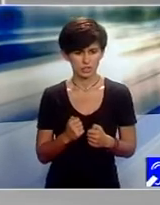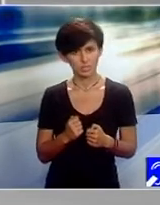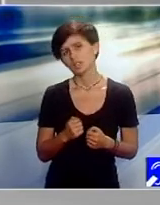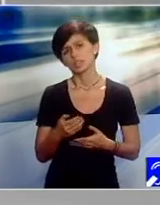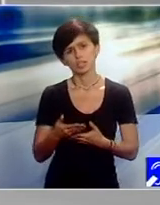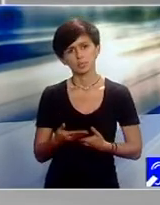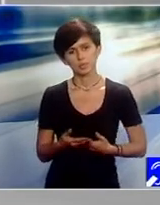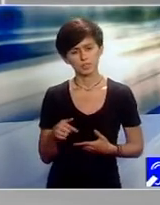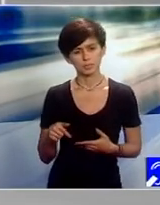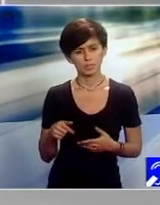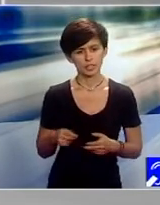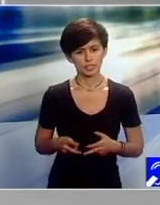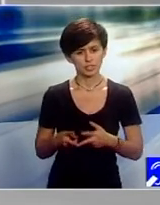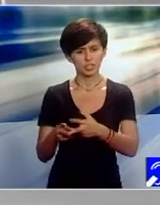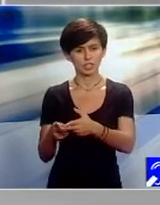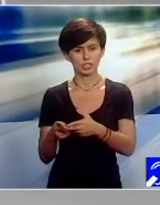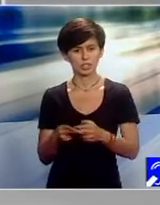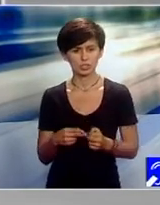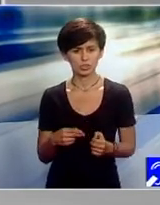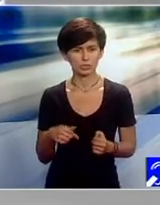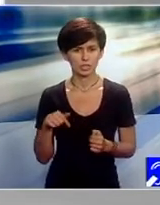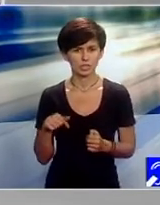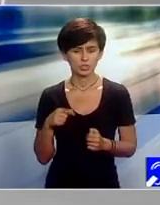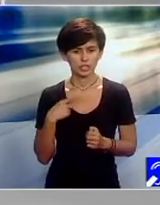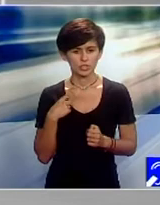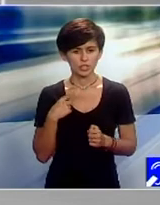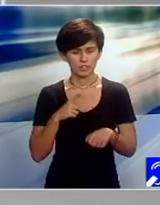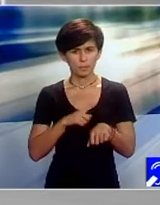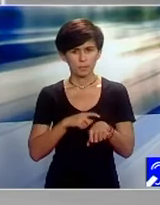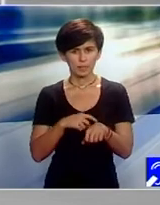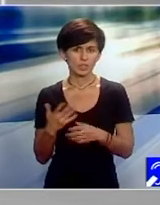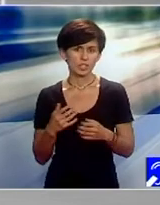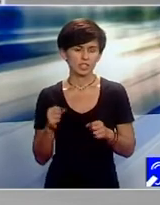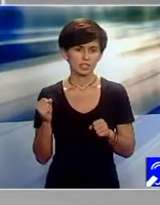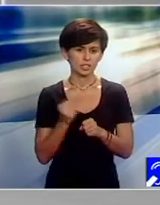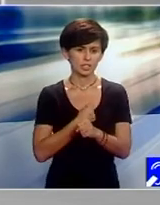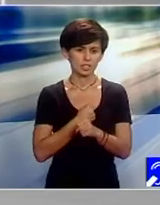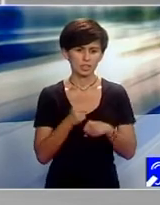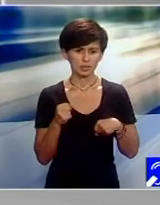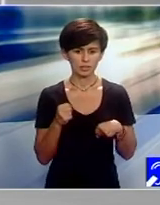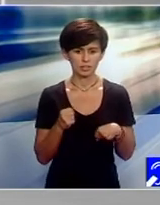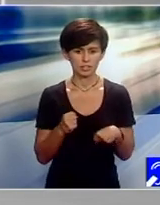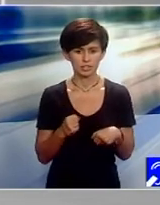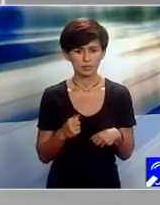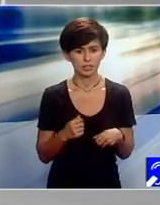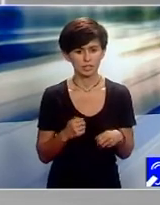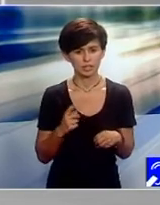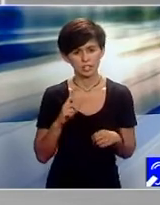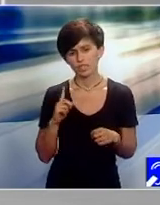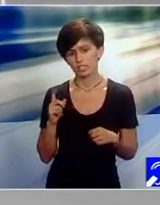primiți pe acea bandă, cum se preconizează, atunci clar va veni momentul în care este imposibil să mai amâni crearea unei piste de